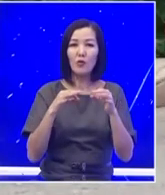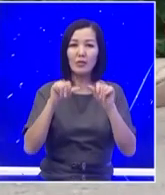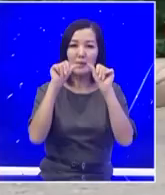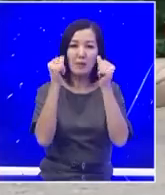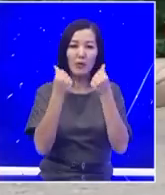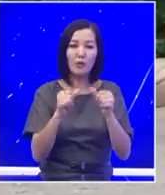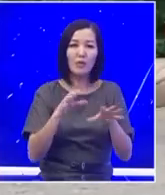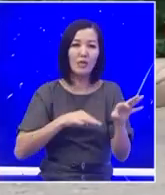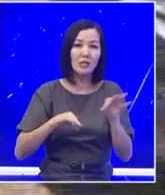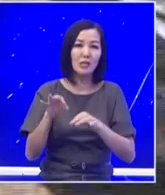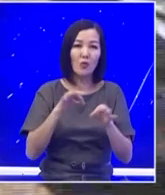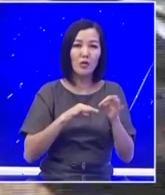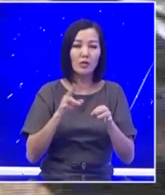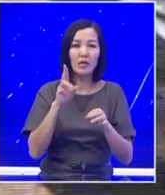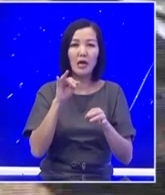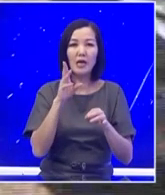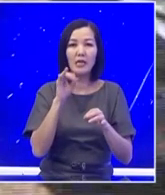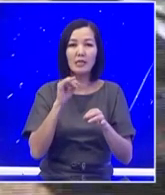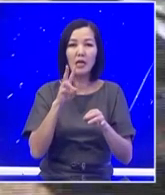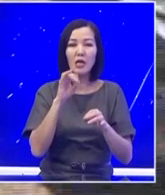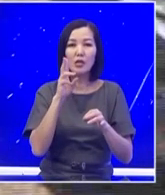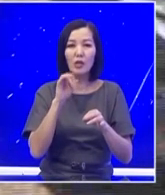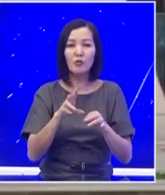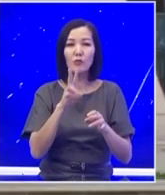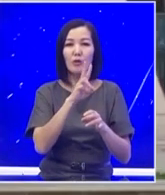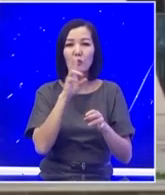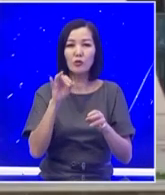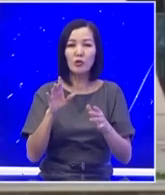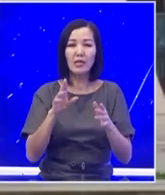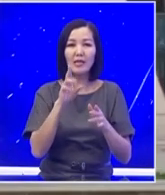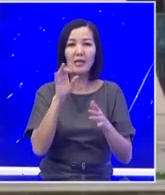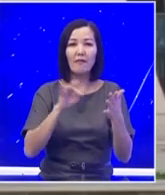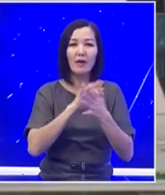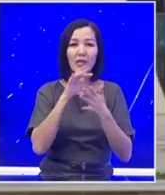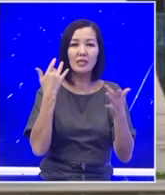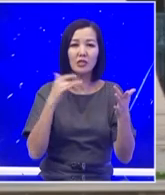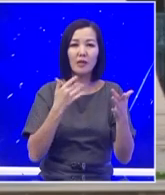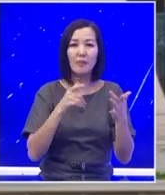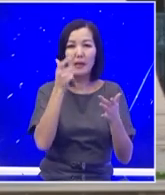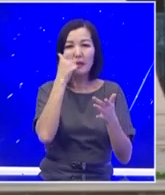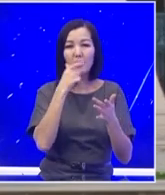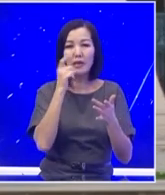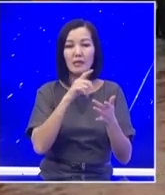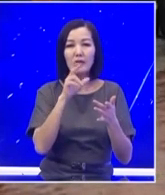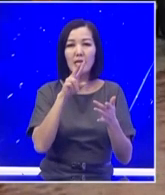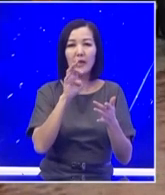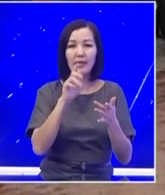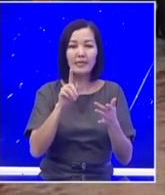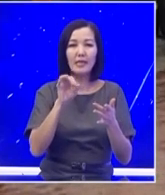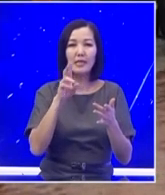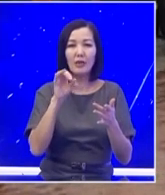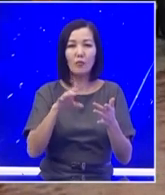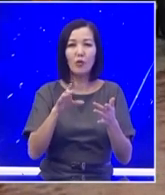монументінің сәулетшісі. Қарасай аудандағы Наурызбай Батыр, Нұрсұлтан мен Киев қаласындағы Жамбыл, Жаргентегі Ләззат пен Ербол,